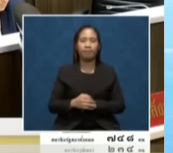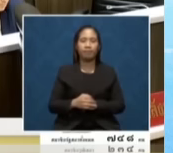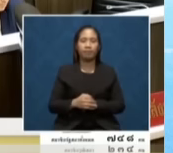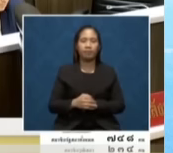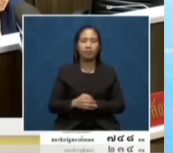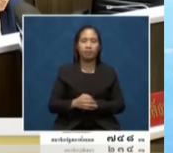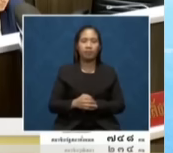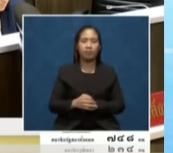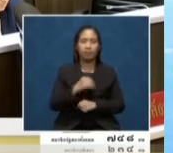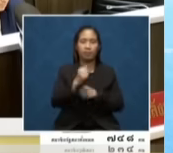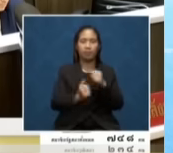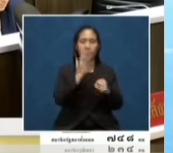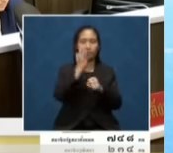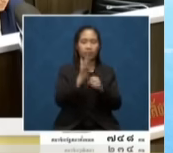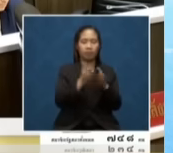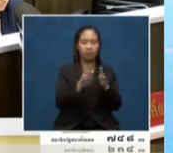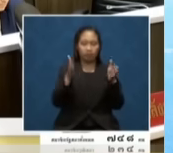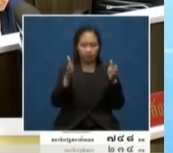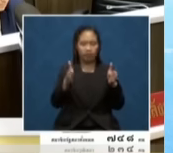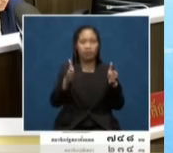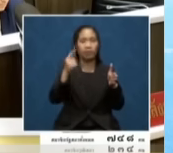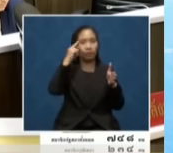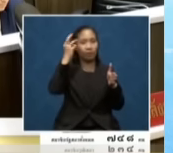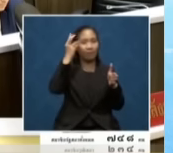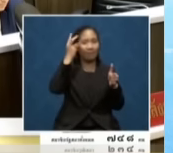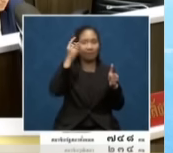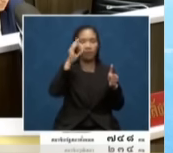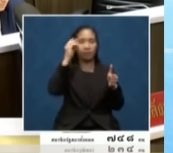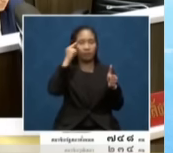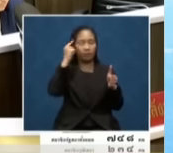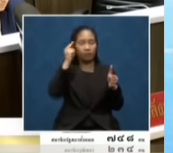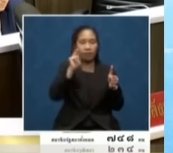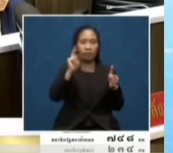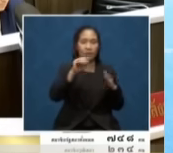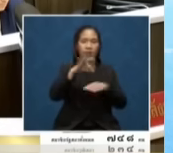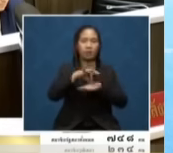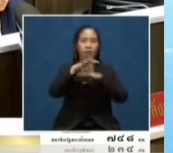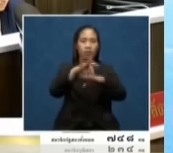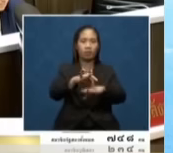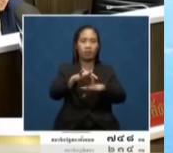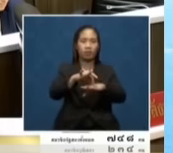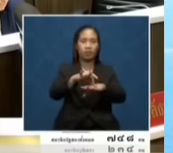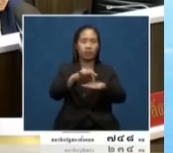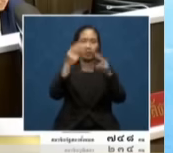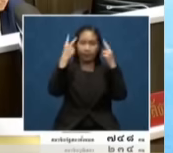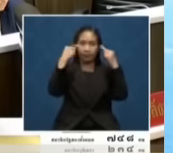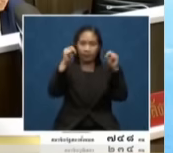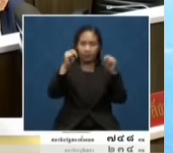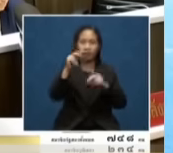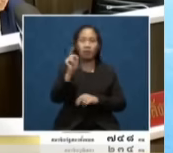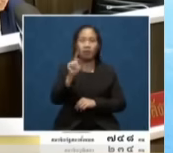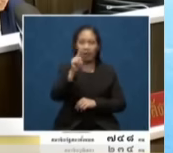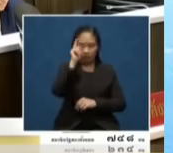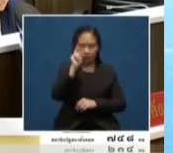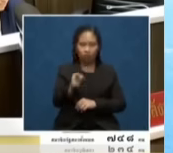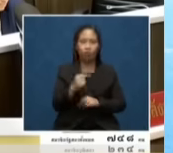นายกได้นี่พูดไปหลายทีคุณอนุชินก็ได้คุณพลเอกประวิตรก็ได้แต่ถ้าเอาเฉพาะส.สคุณมีแค่ 188